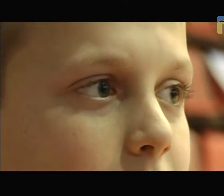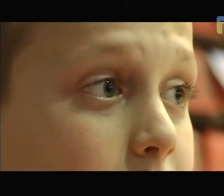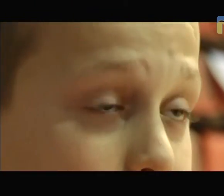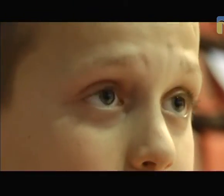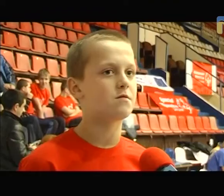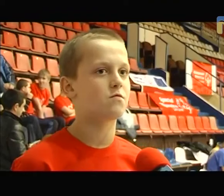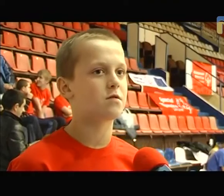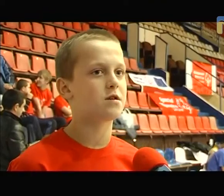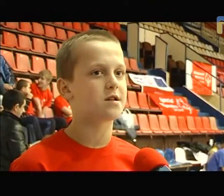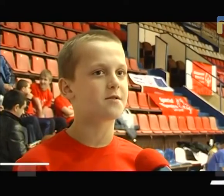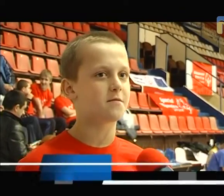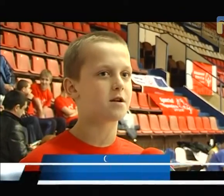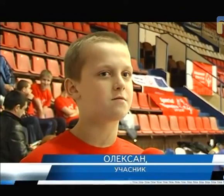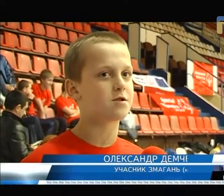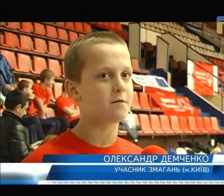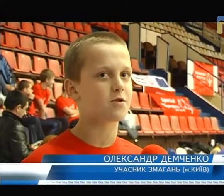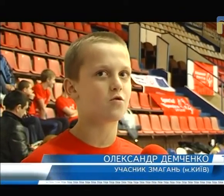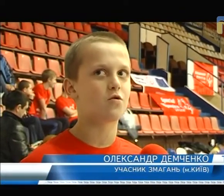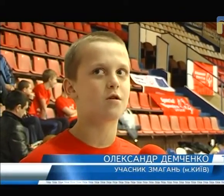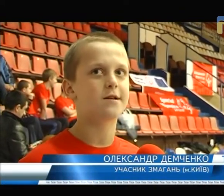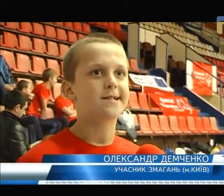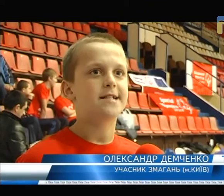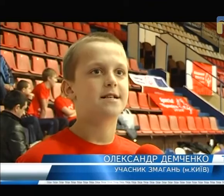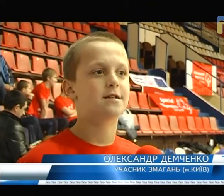непогані результати. Якщо ми там граємо з друзями, то